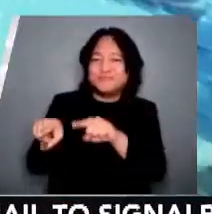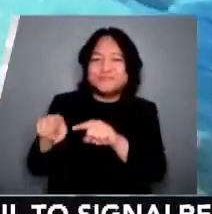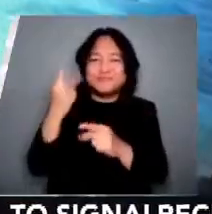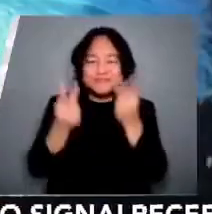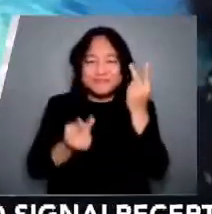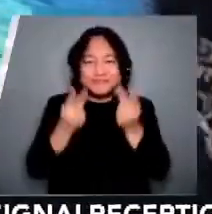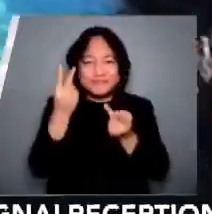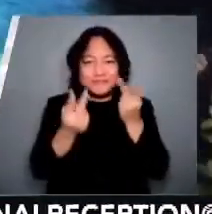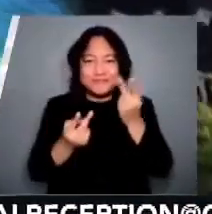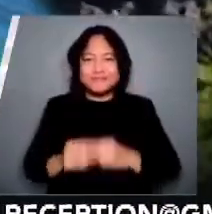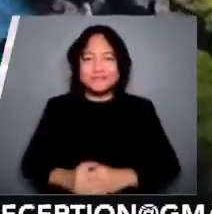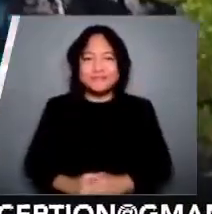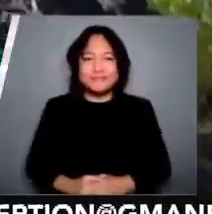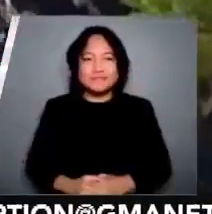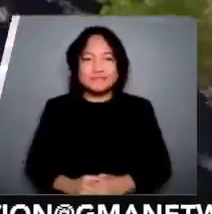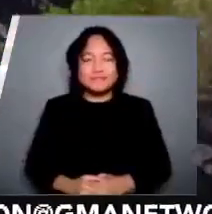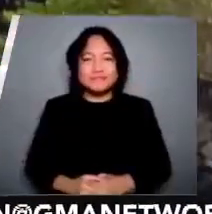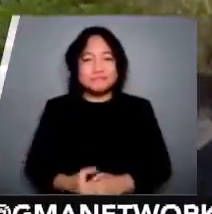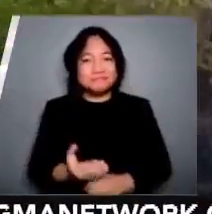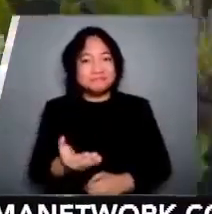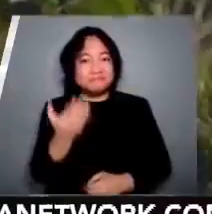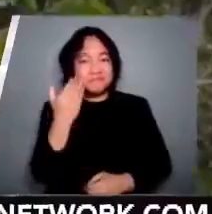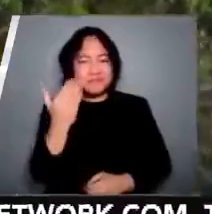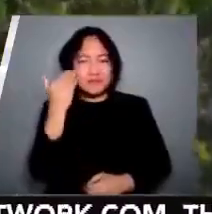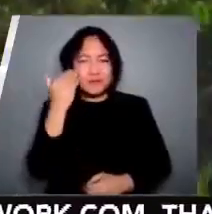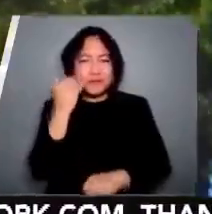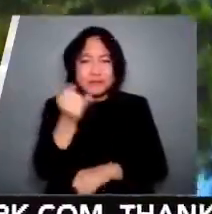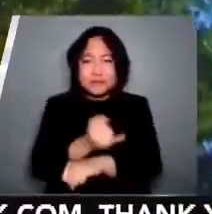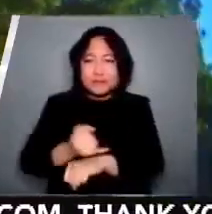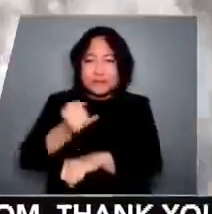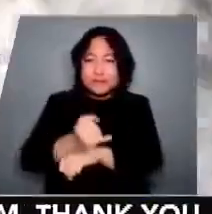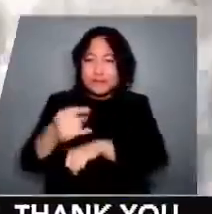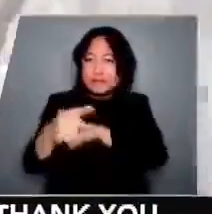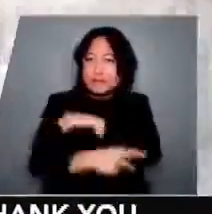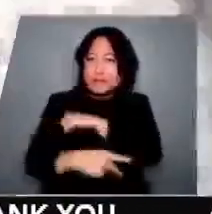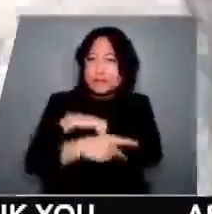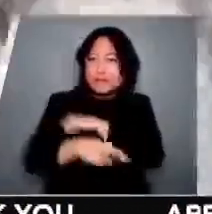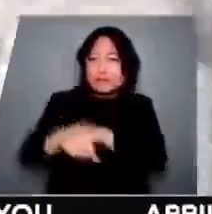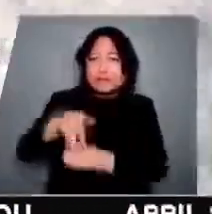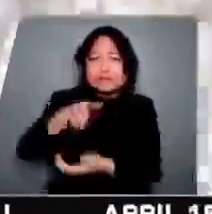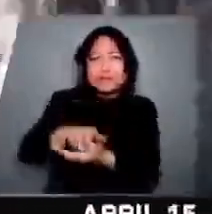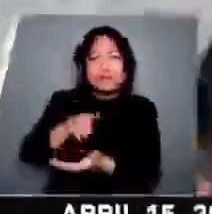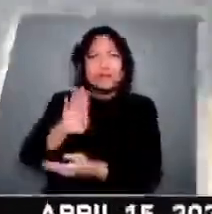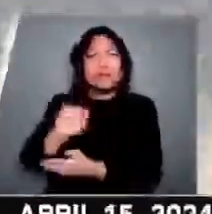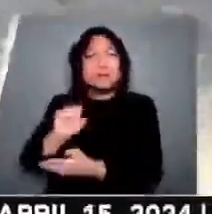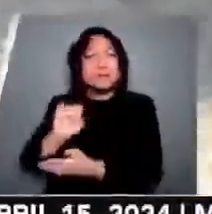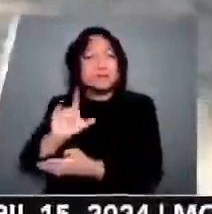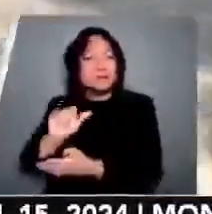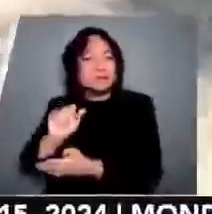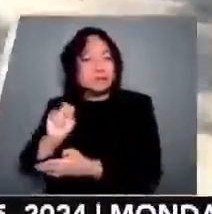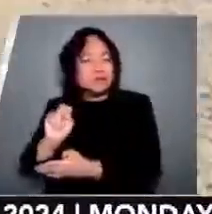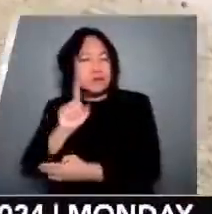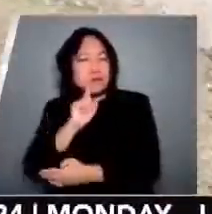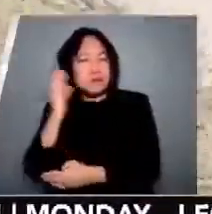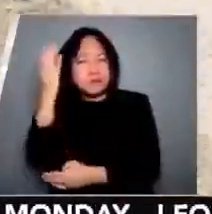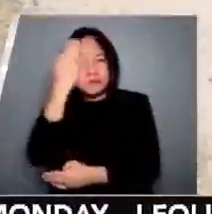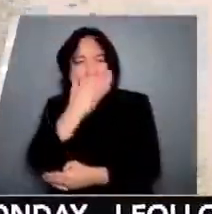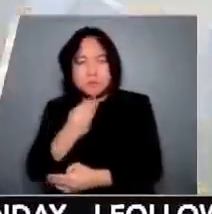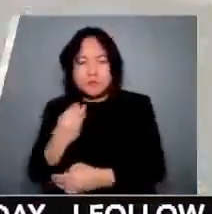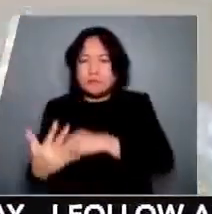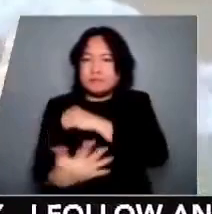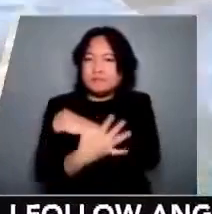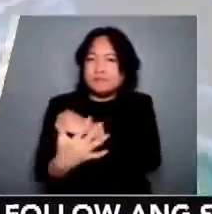Ito na talagang sign para ang island province ng Basilan ay inyong masilayan. White sand beaches ang una